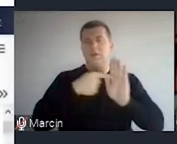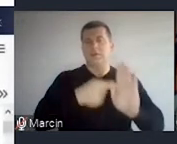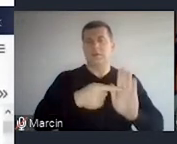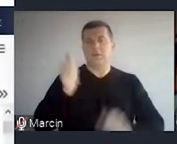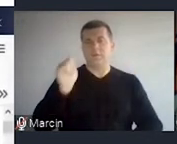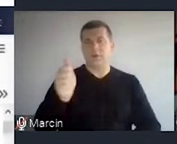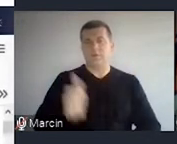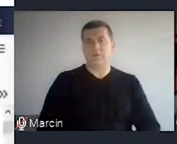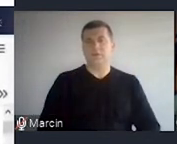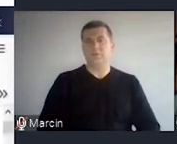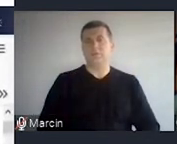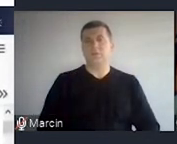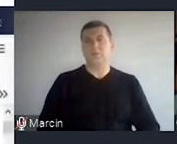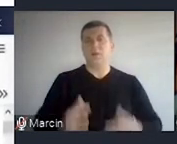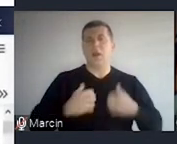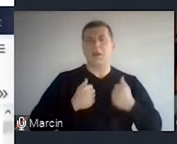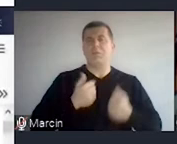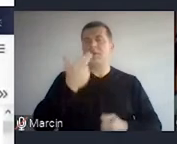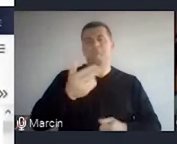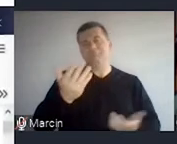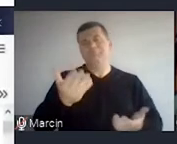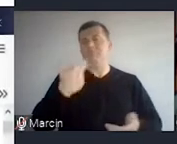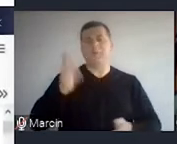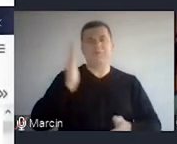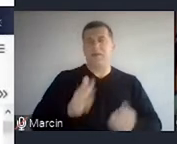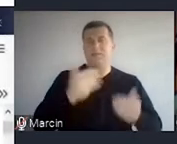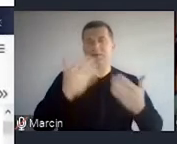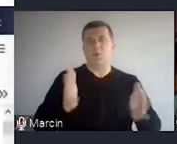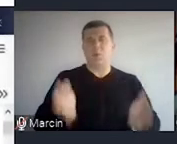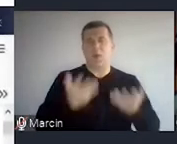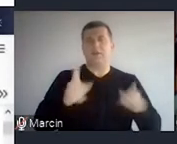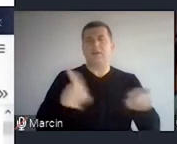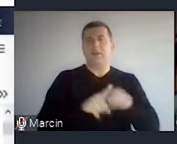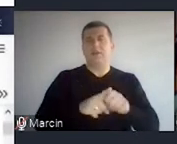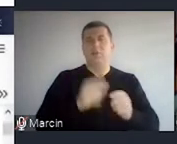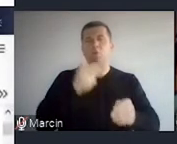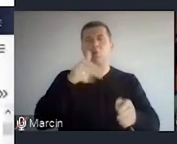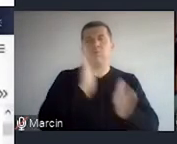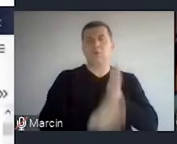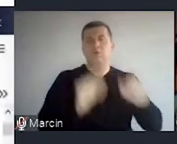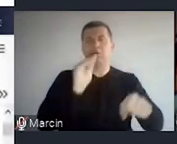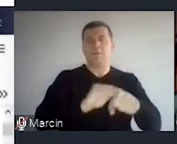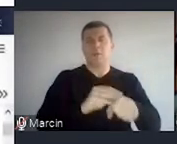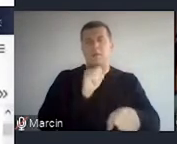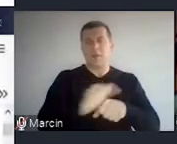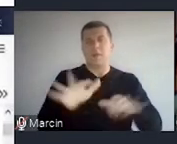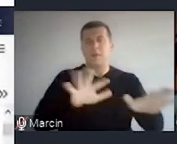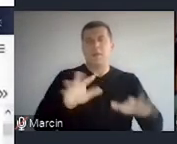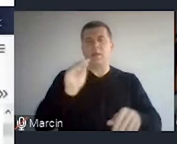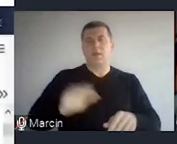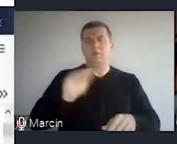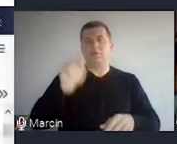kwalifikowalności. Natomiast, żeby nie było zbyt łatwo, to te same uproszczone metody znajdują się jeszcze w